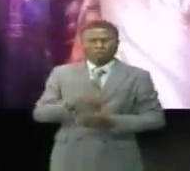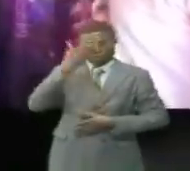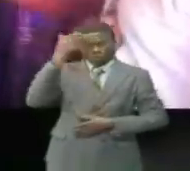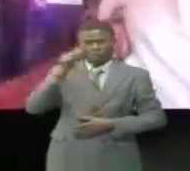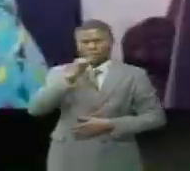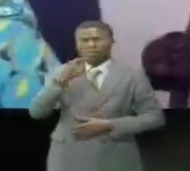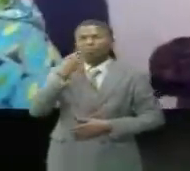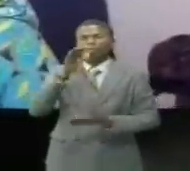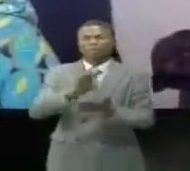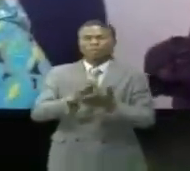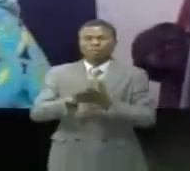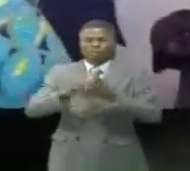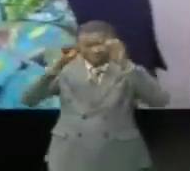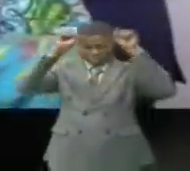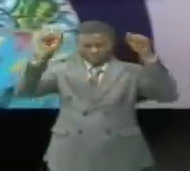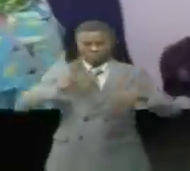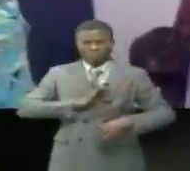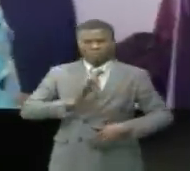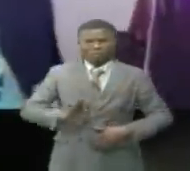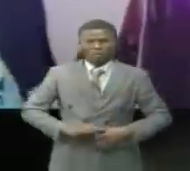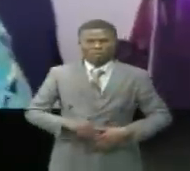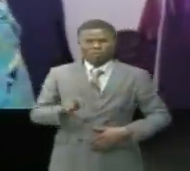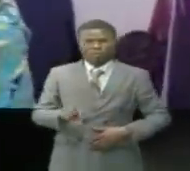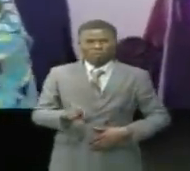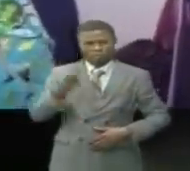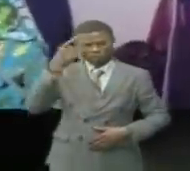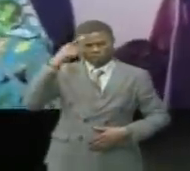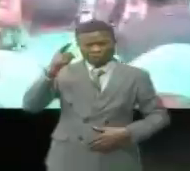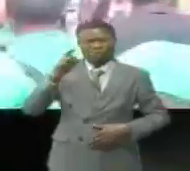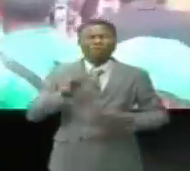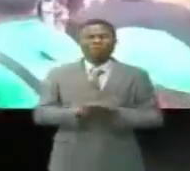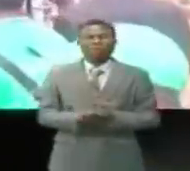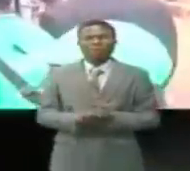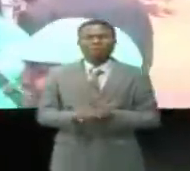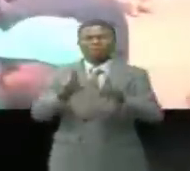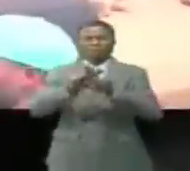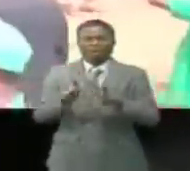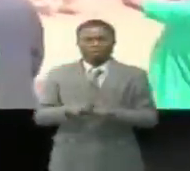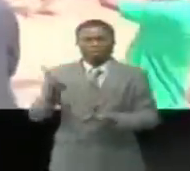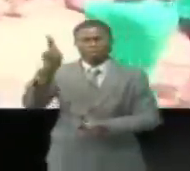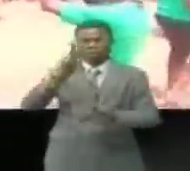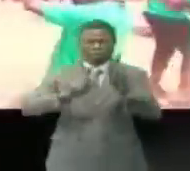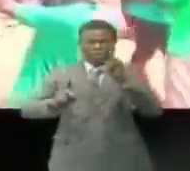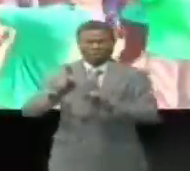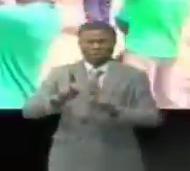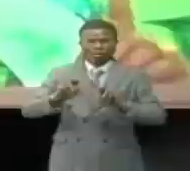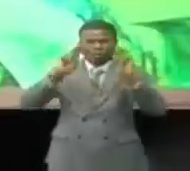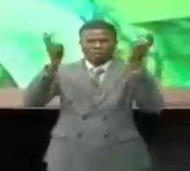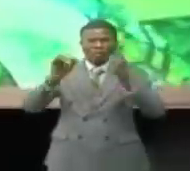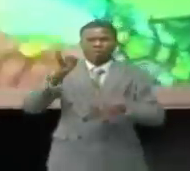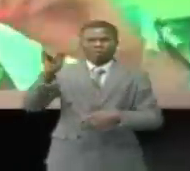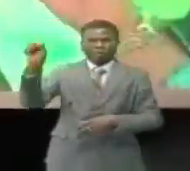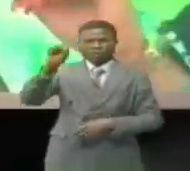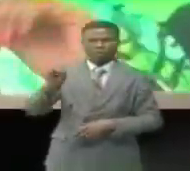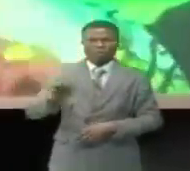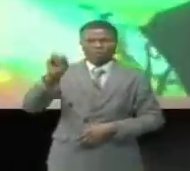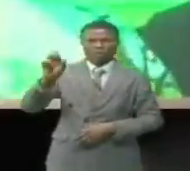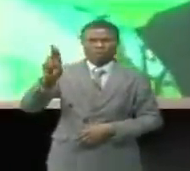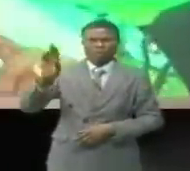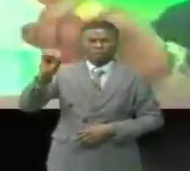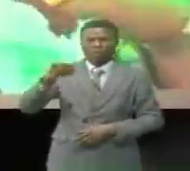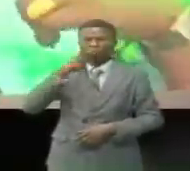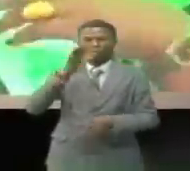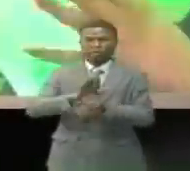de remercier le chef de l'État, Félix-Antoine Tshisekedi Tshilombo, ainsi que la population de la ville d'Isiro, tout en martelant